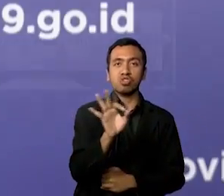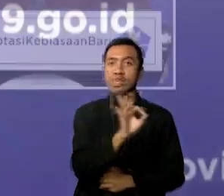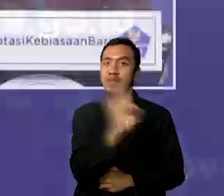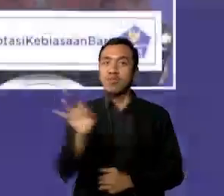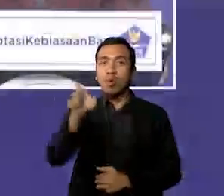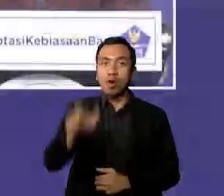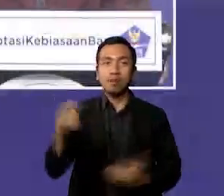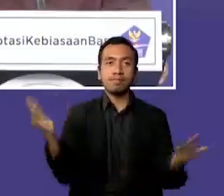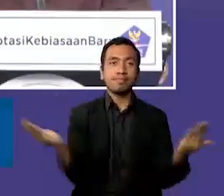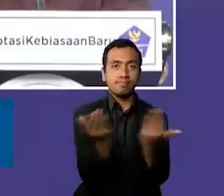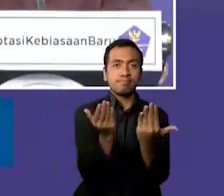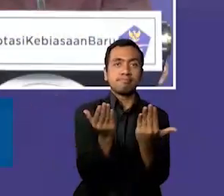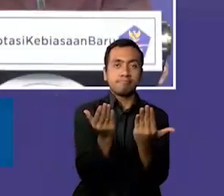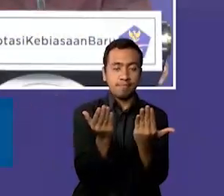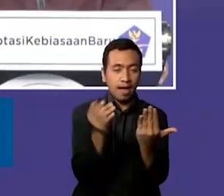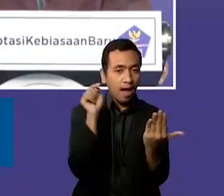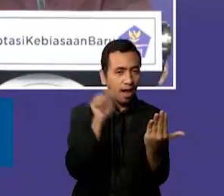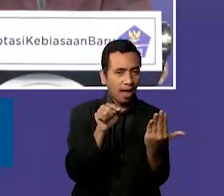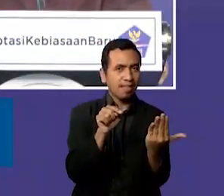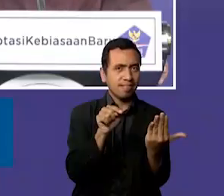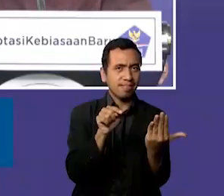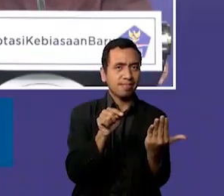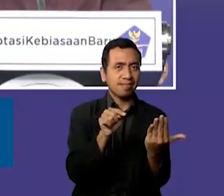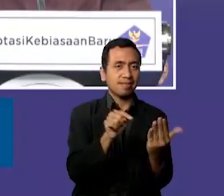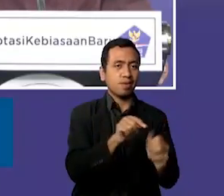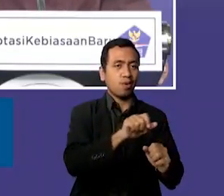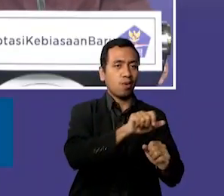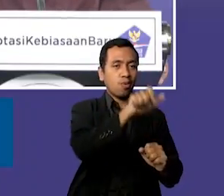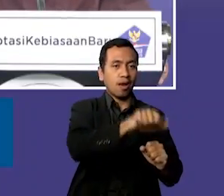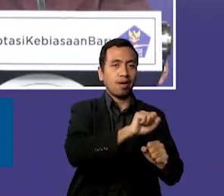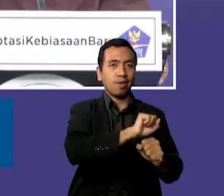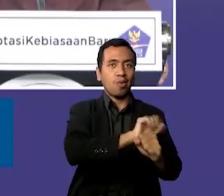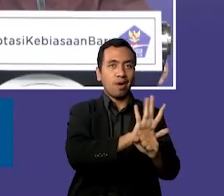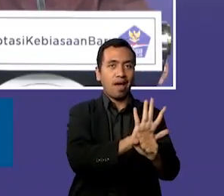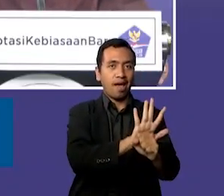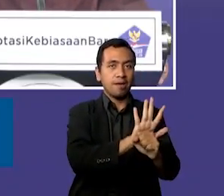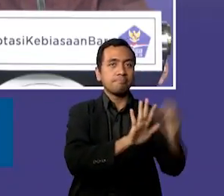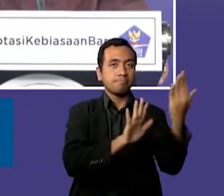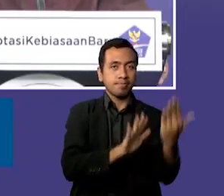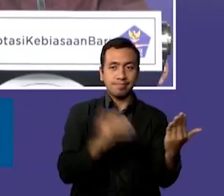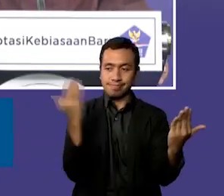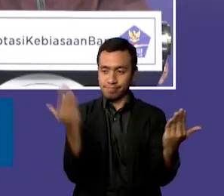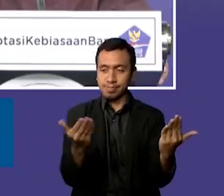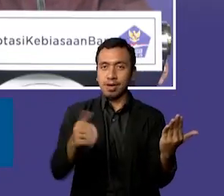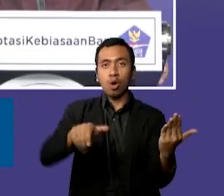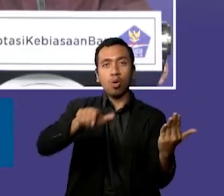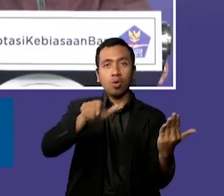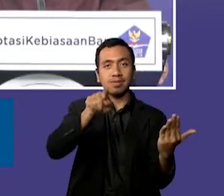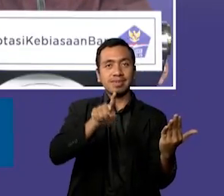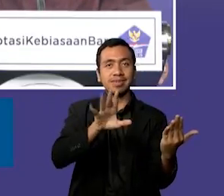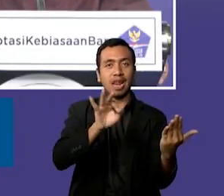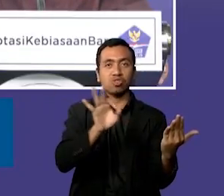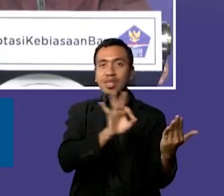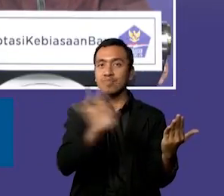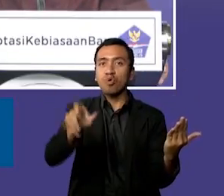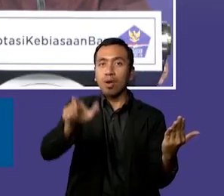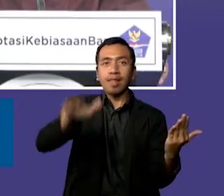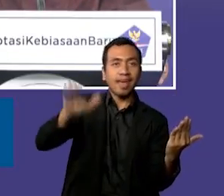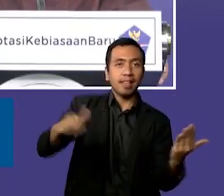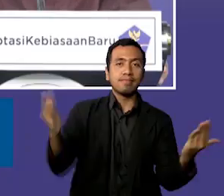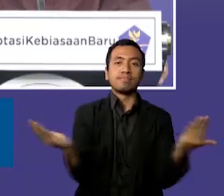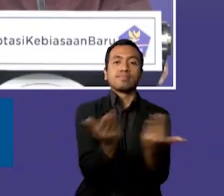melihat berapa jumlah kasus positif dibagi dengan jumlah suatu penduduk pada sebuah wilayah, dan kita kalikan dengan per